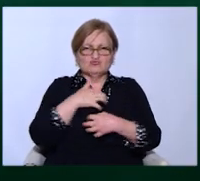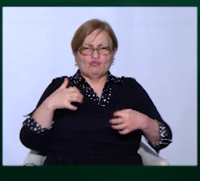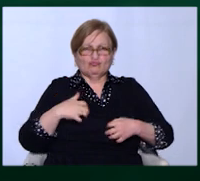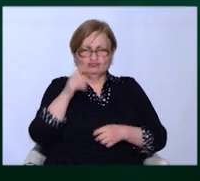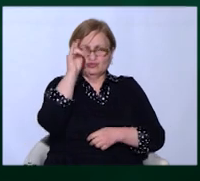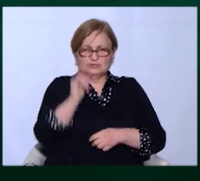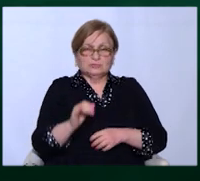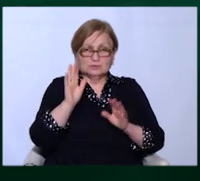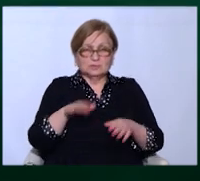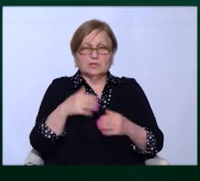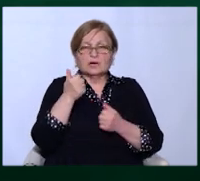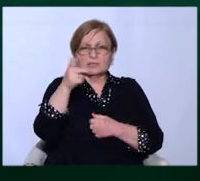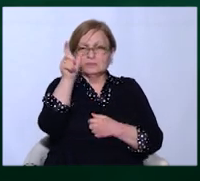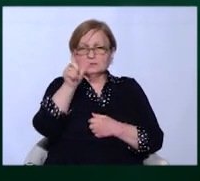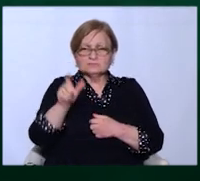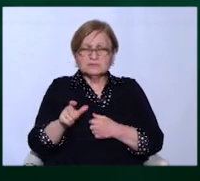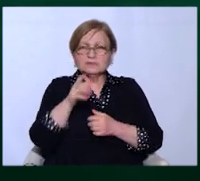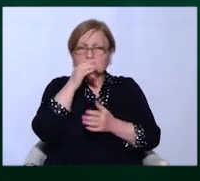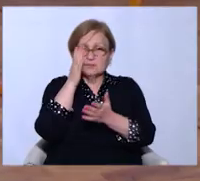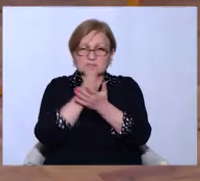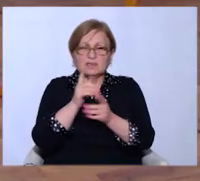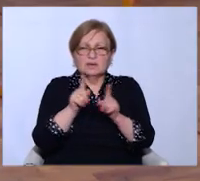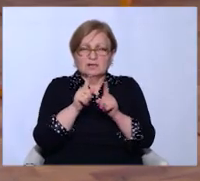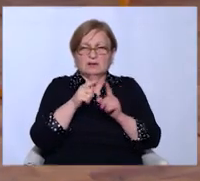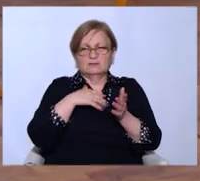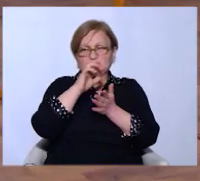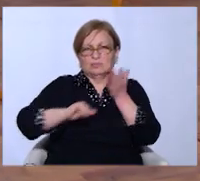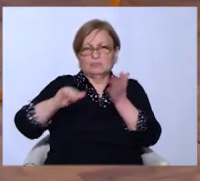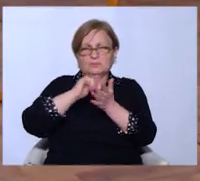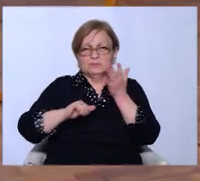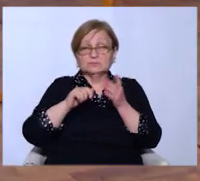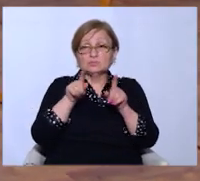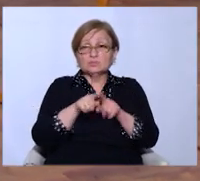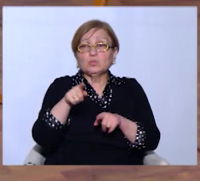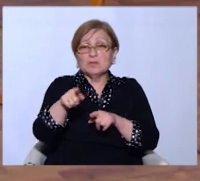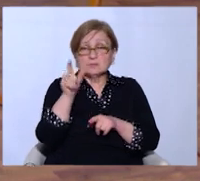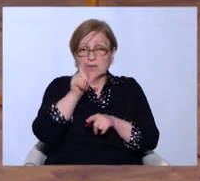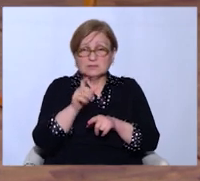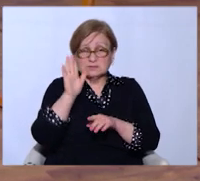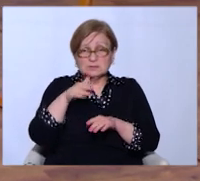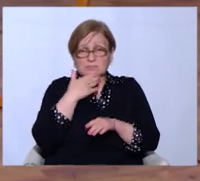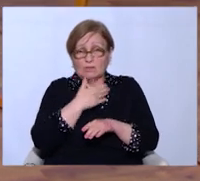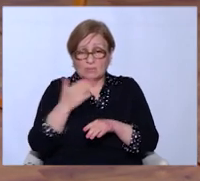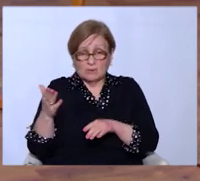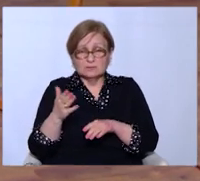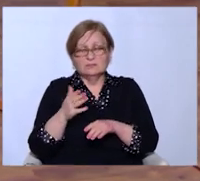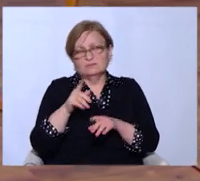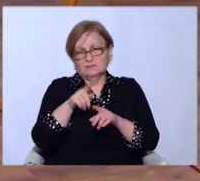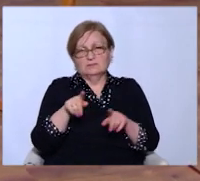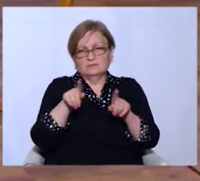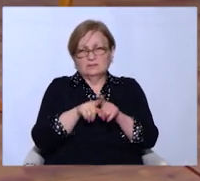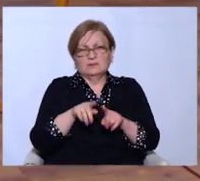დაიწერა, იმდენი წელი ჩამოეწერა ჩემს ცხოვრებას, ვით ადამიანს, და თუ ეს ლექსი უნდა იყოს უკანასკნელი, მაშინ ეს